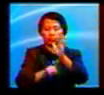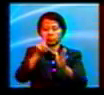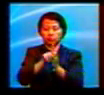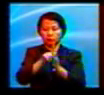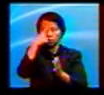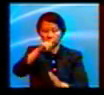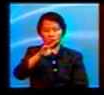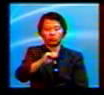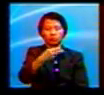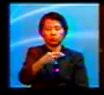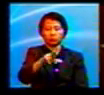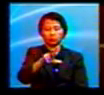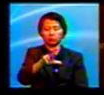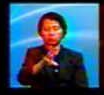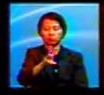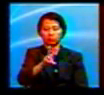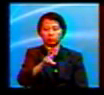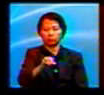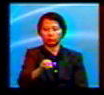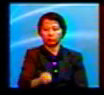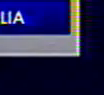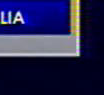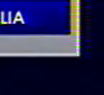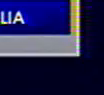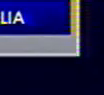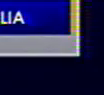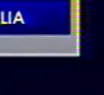untuk MH370. Kai, Chikin.